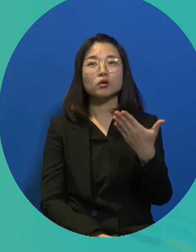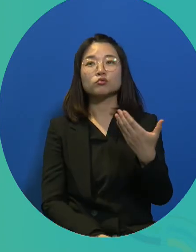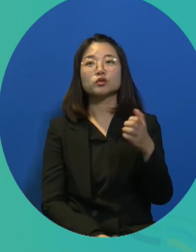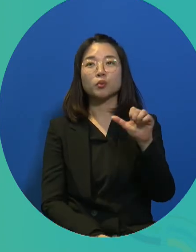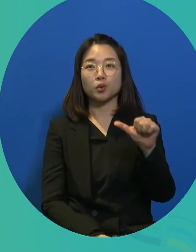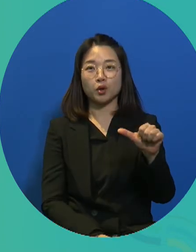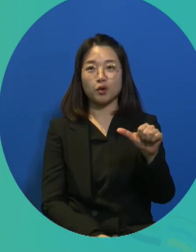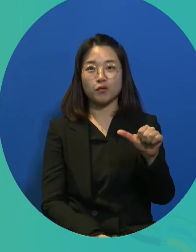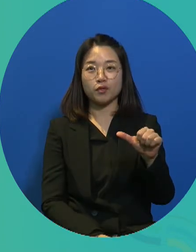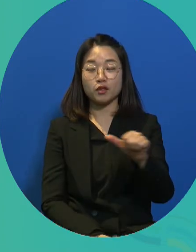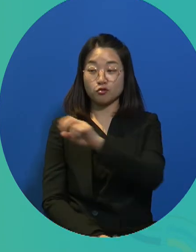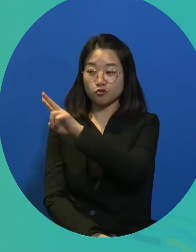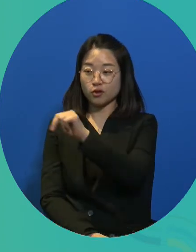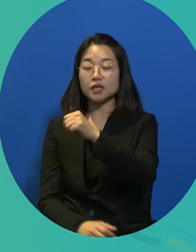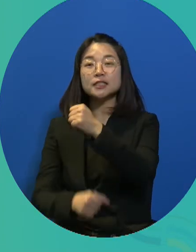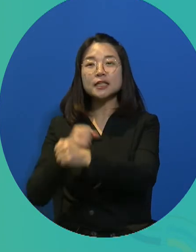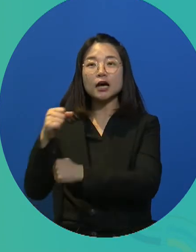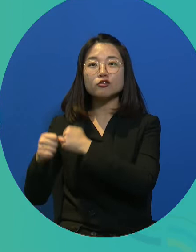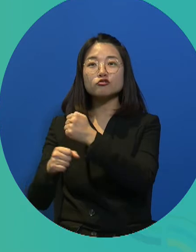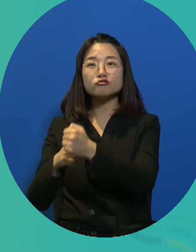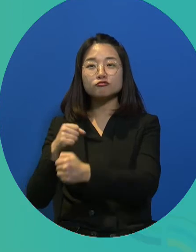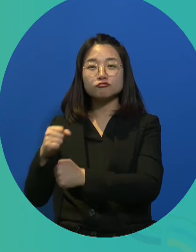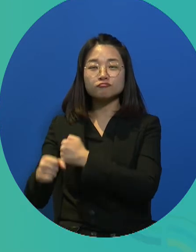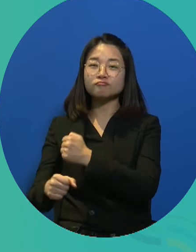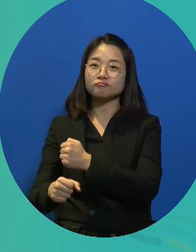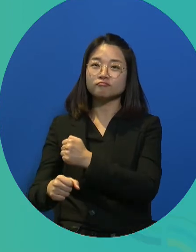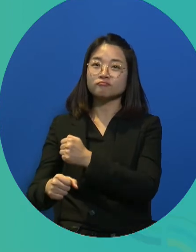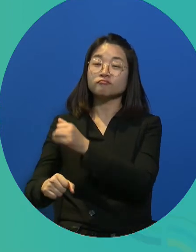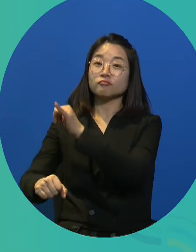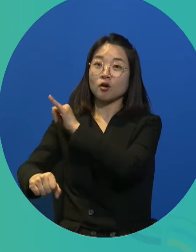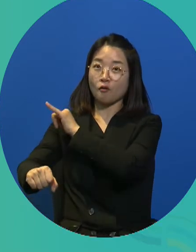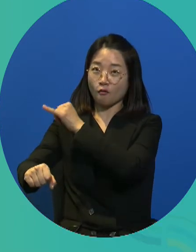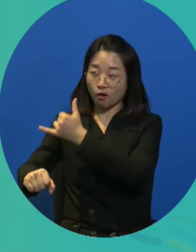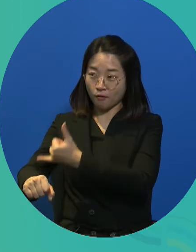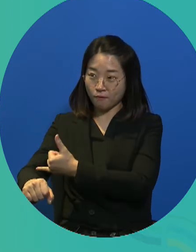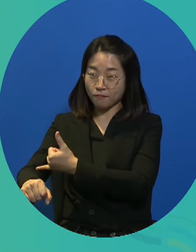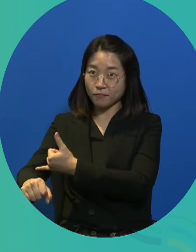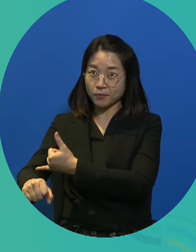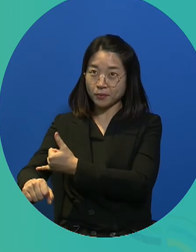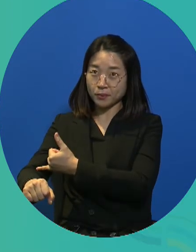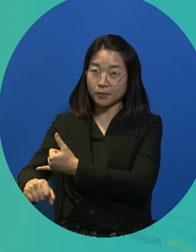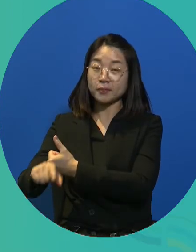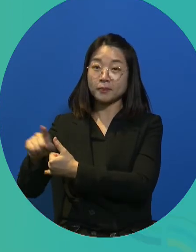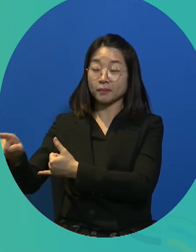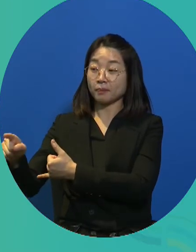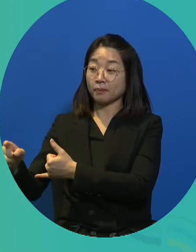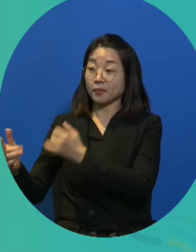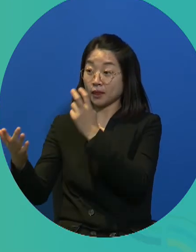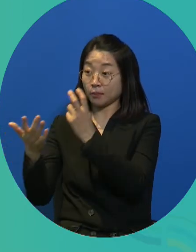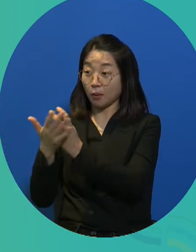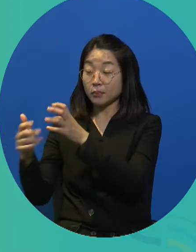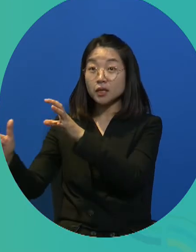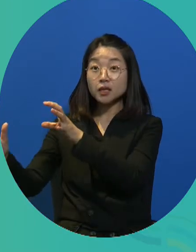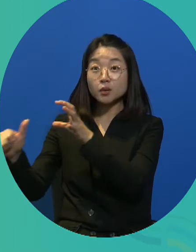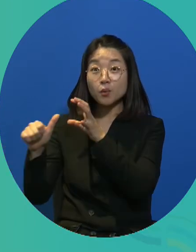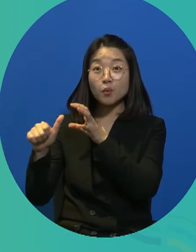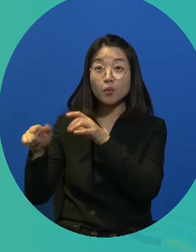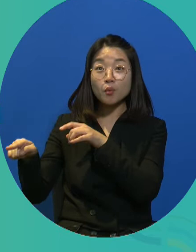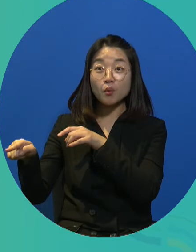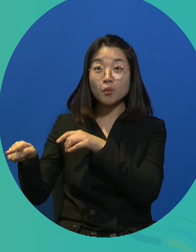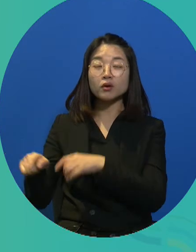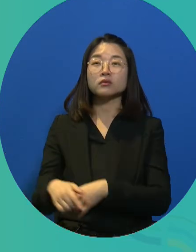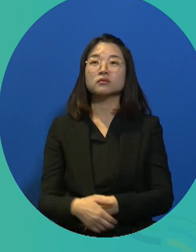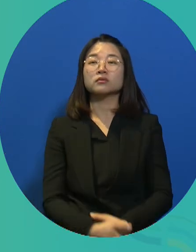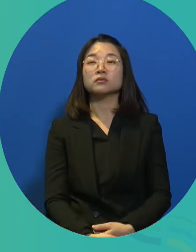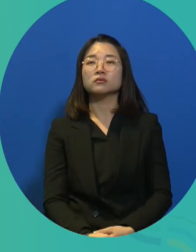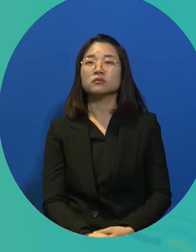1995년에 유엔 자유권위원회에서 쟁의행위에 대한 제3자 개입 금지 규정에 관련된 소위